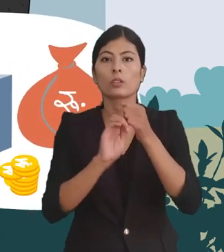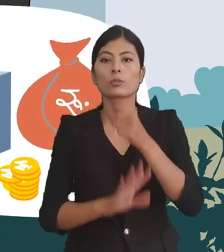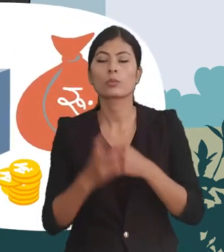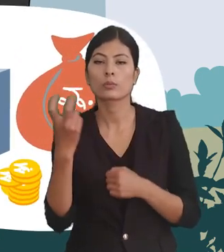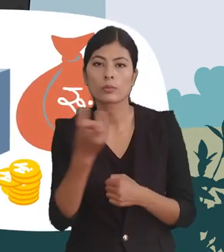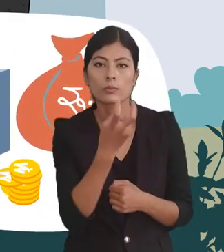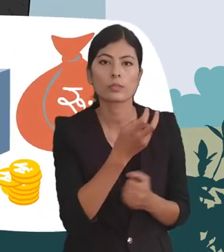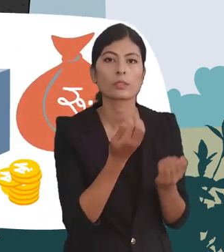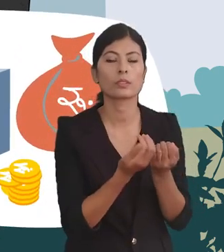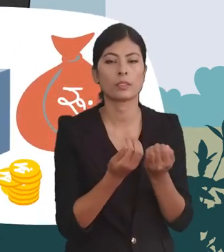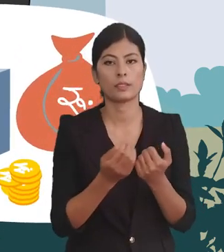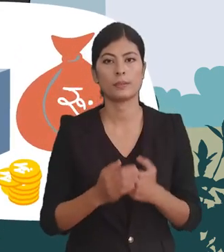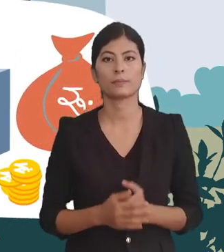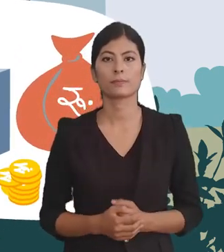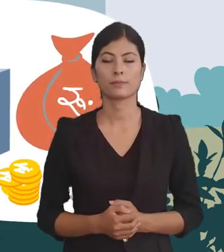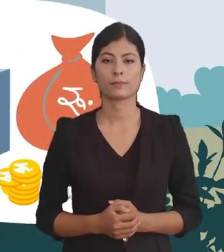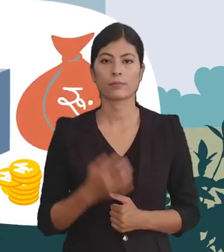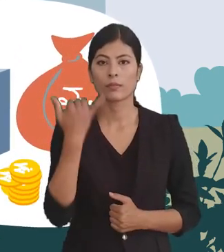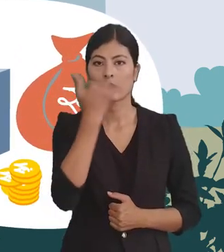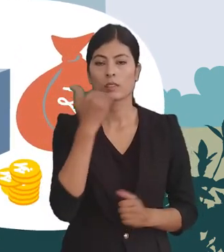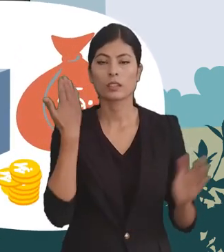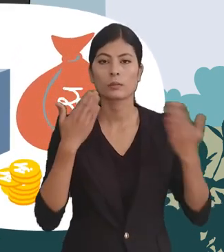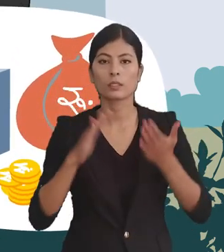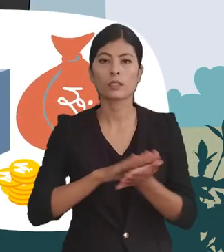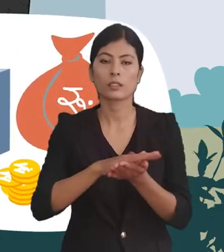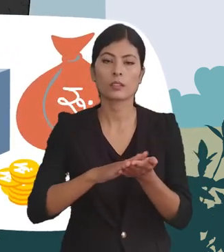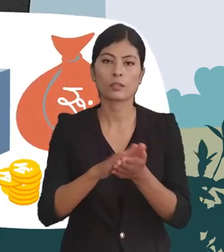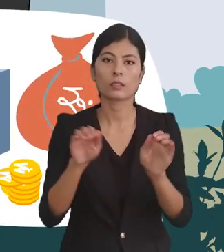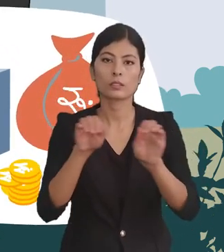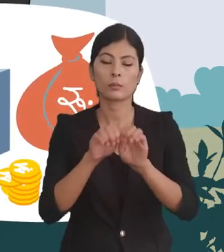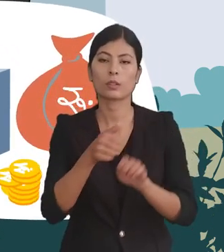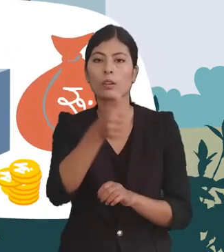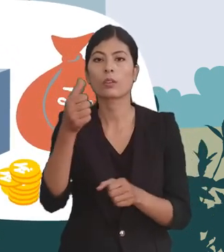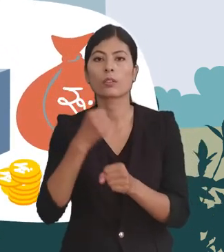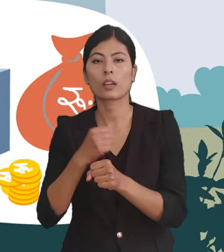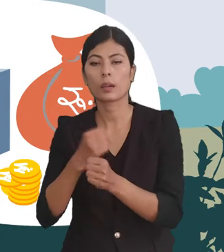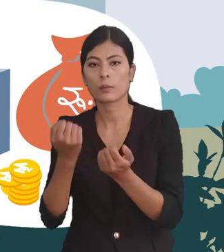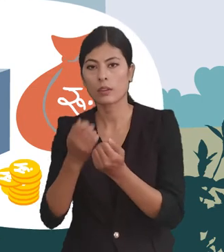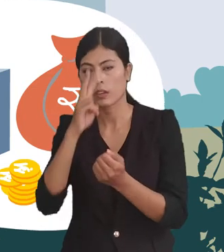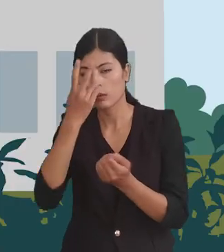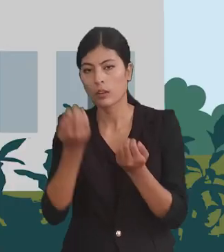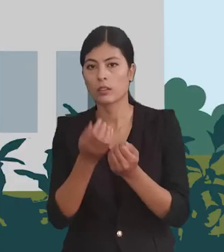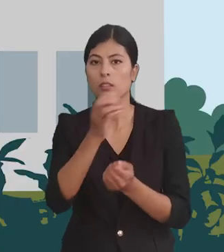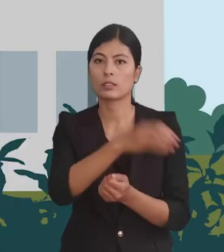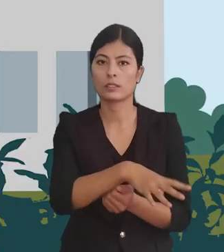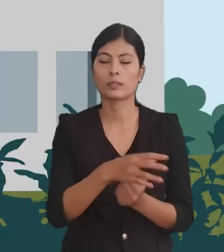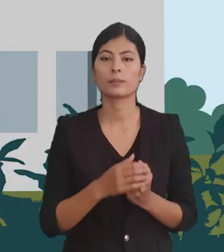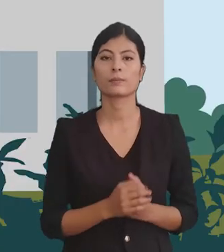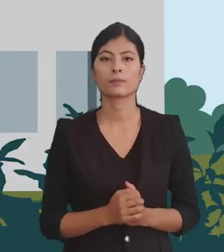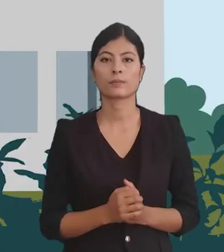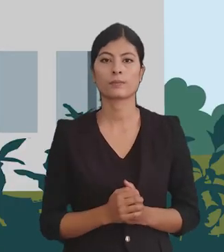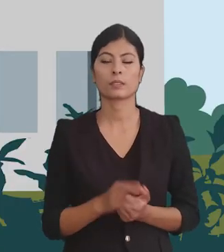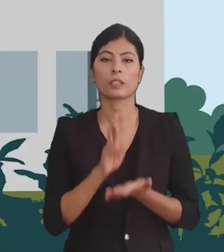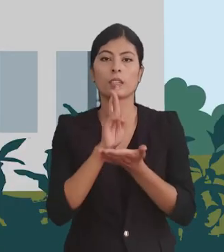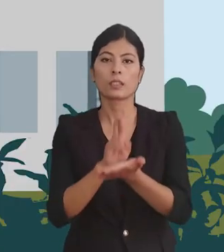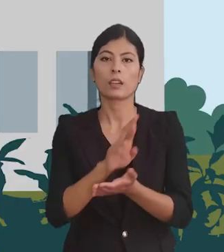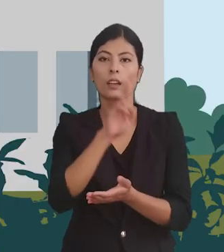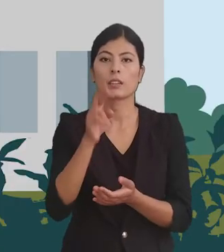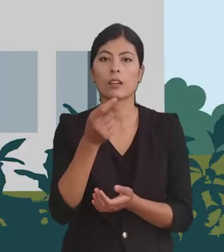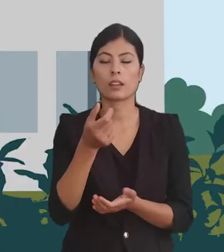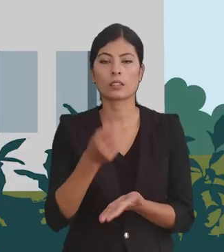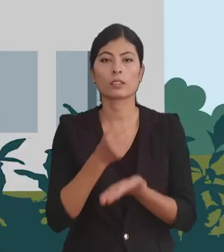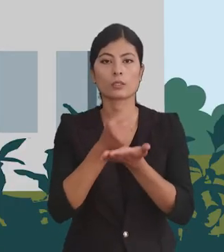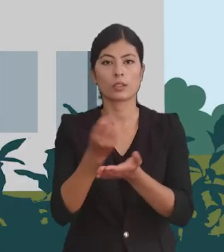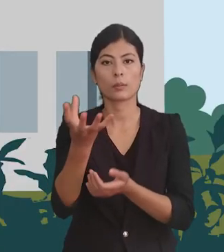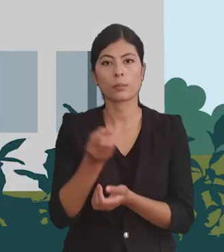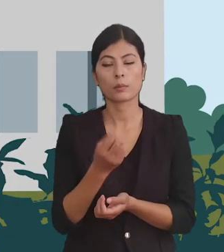गर्ने, लैङ्गिक हिंसा निवारण सम्बन्धी अन्य काम गर्ने वा गराउने, राहत तथा आर्थिक सहयोग प्राप्त